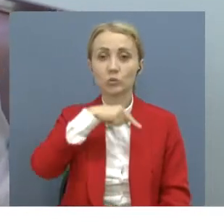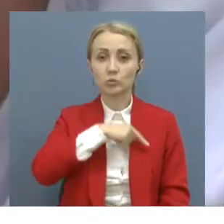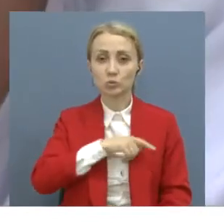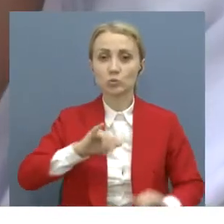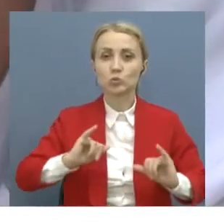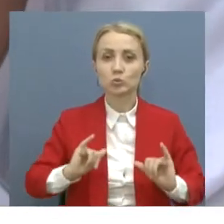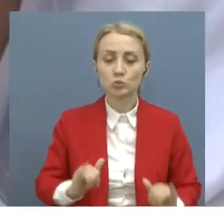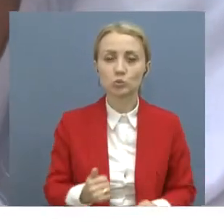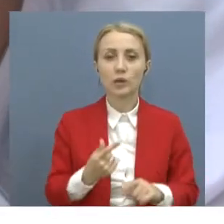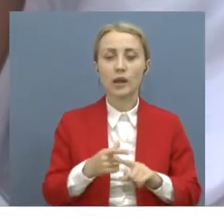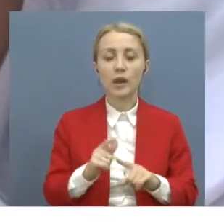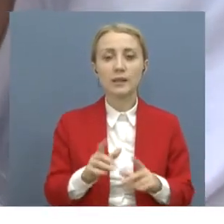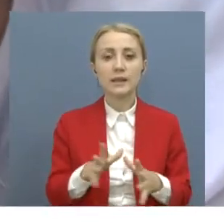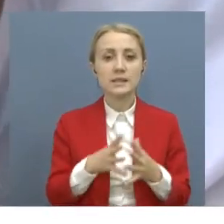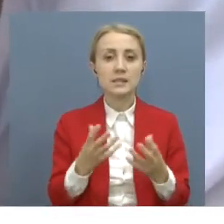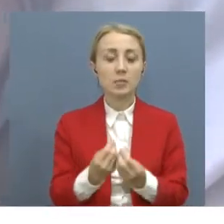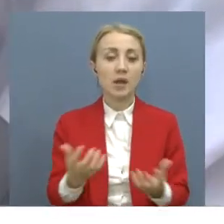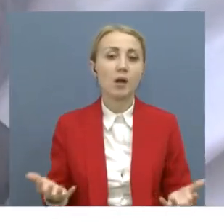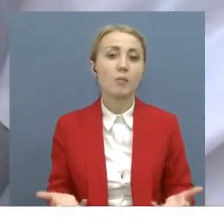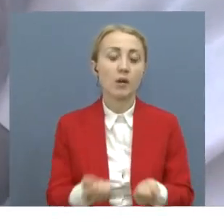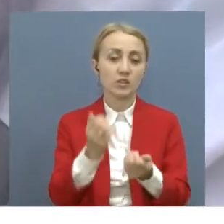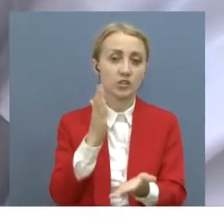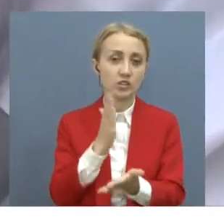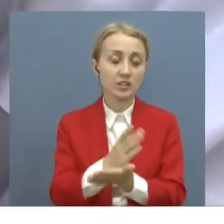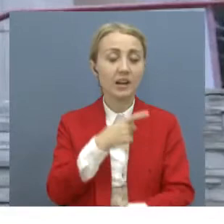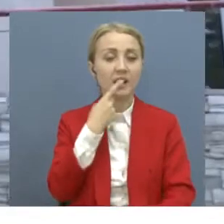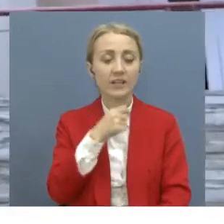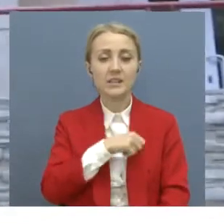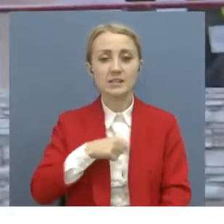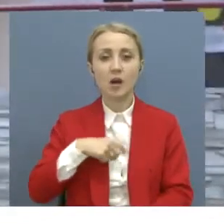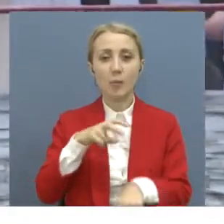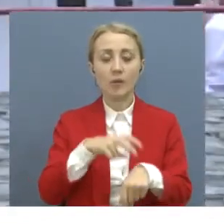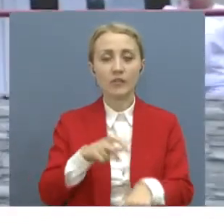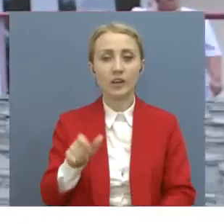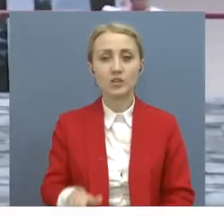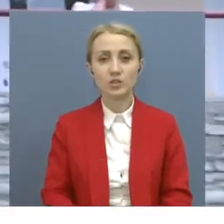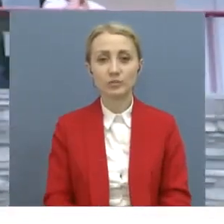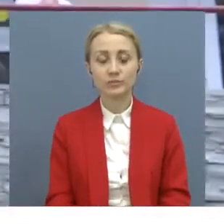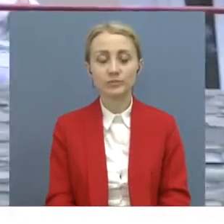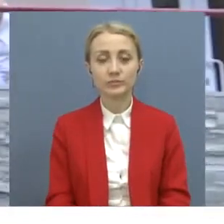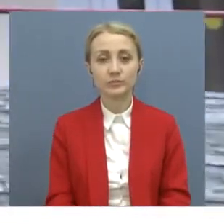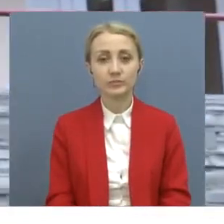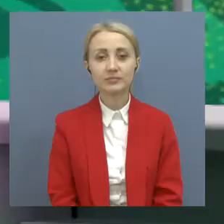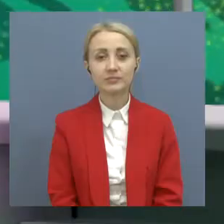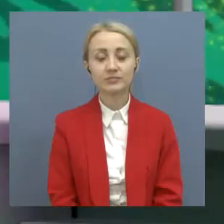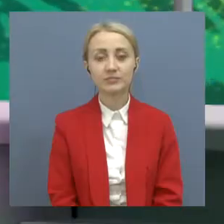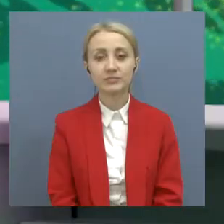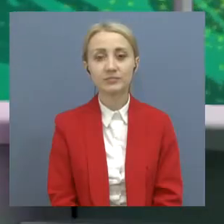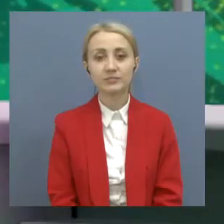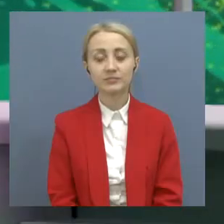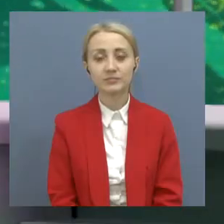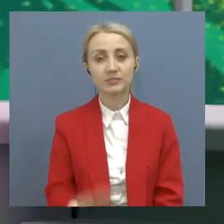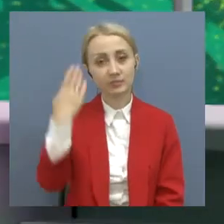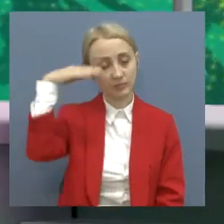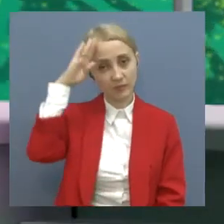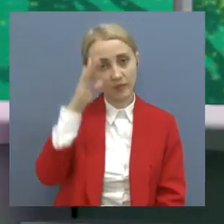балалардың күлкісі бар қиындықты еңсеруге сеп болады, дейді бүгінгі кейіпкеріміз. Мақпал Айбабина, Ермек Махметов, Көкше ақпарат. Ақмола